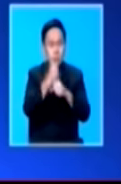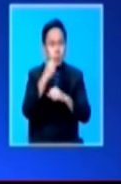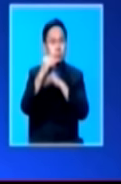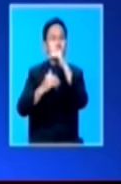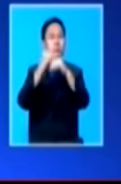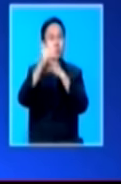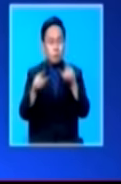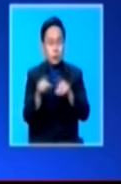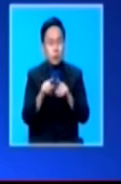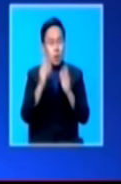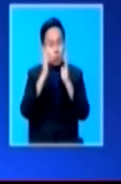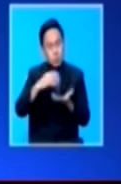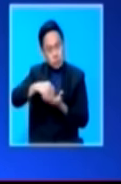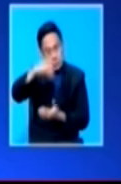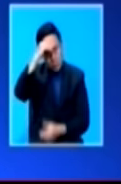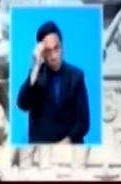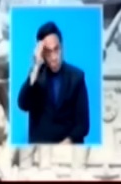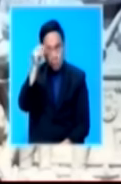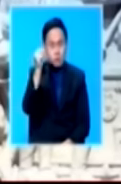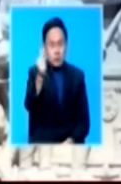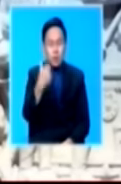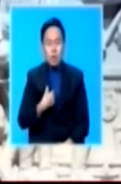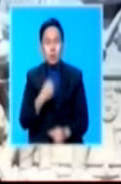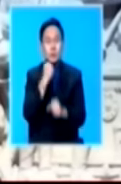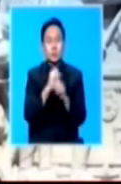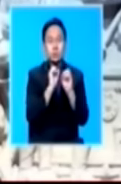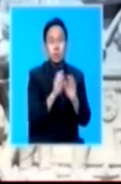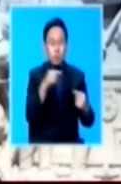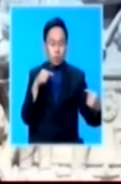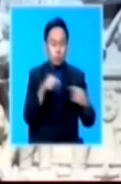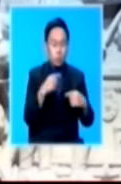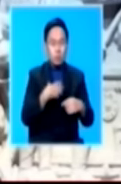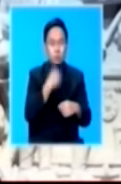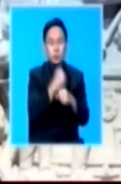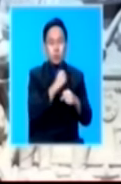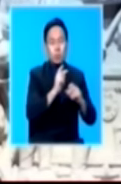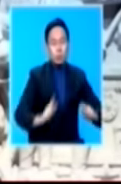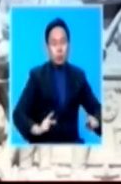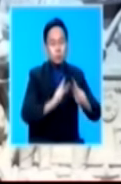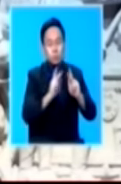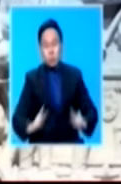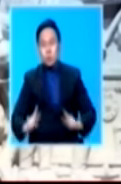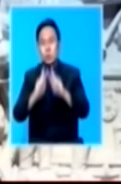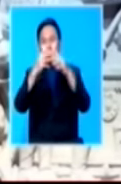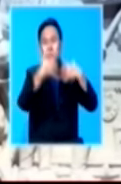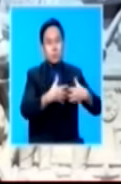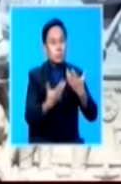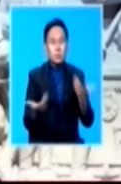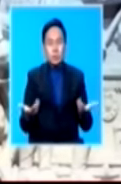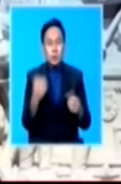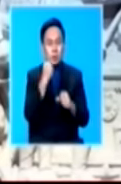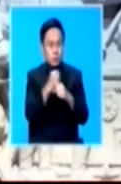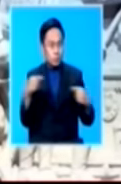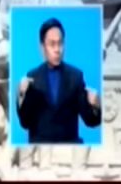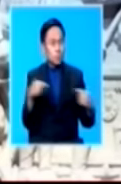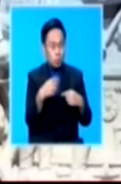าและผลิตคนออกมาให้ตรงความต้องการสนับสนุนในทุกกิจการกิจกรรมทุกกระทรวงนะรวมความไปถึงภาคเอก